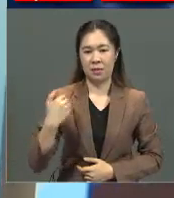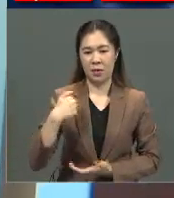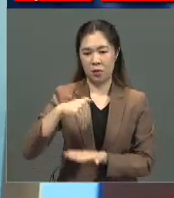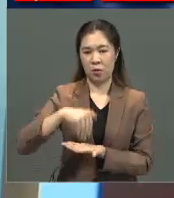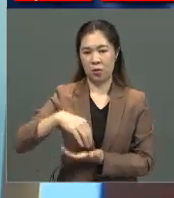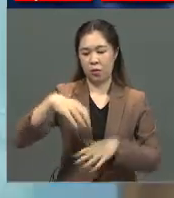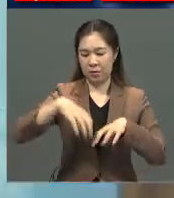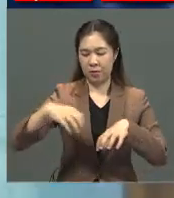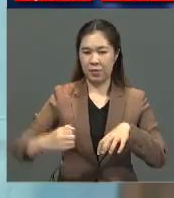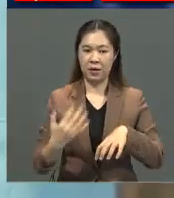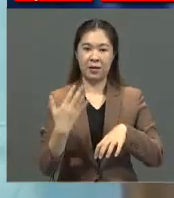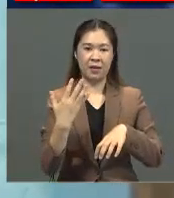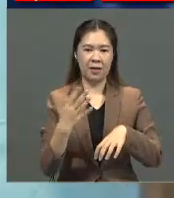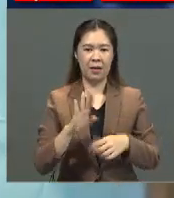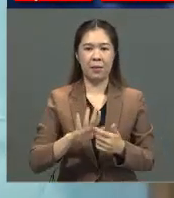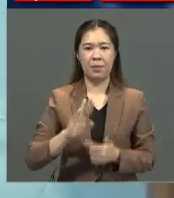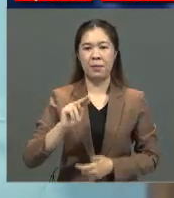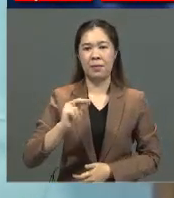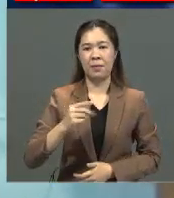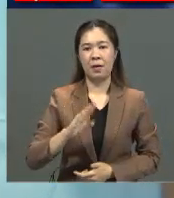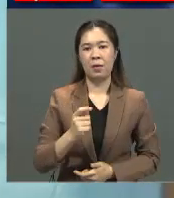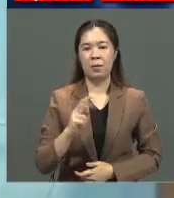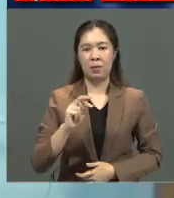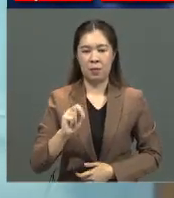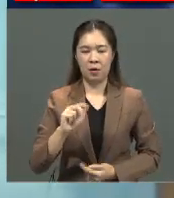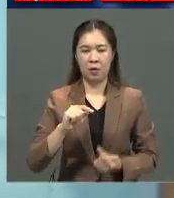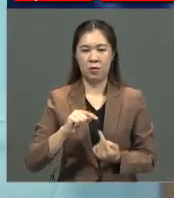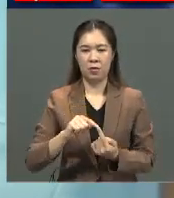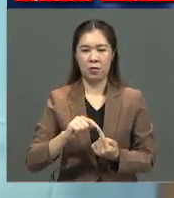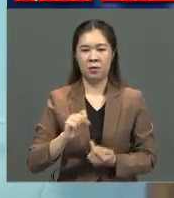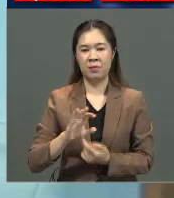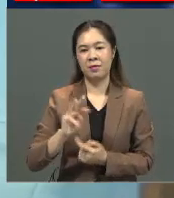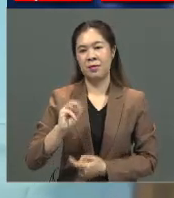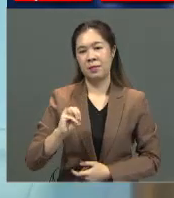เขตโดยเขตที่ไม่มีศูนย์พัฒนาเด็กเล็กก่อนวัยเรียนมีอยู่5เขตก็คือบางบอนบางรัก Bangkok Yaiพระนครและสัมพันธวงศ์ค่ะ